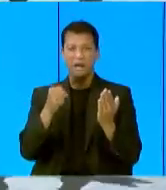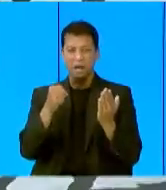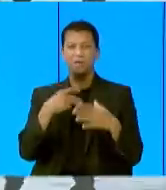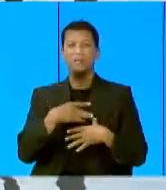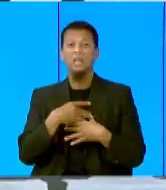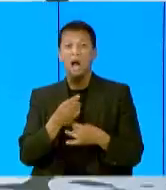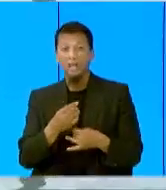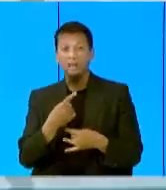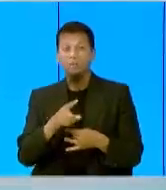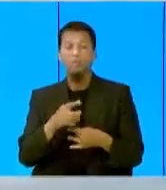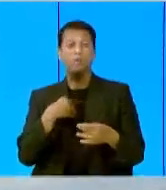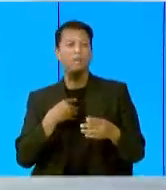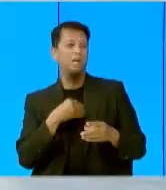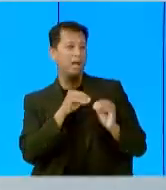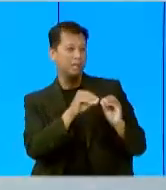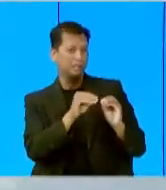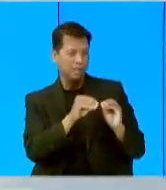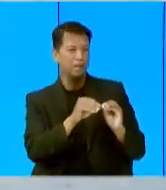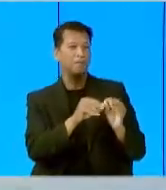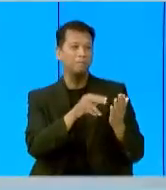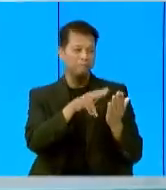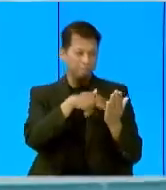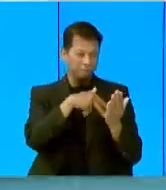121 Atap di kampung nelayan terapung.